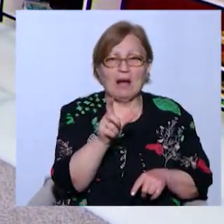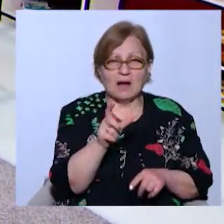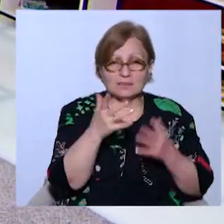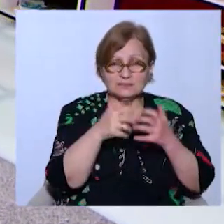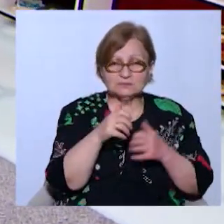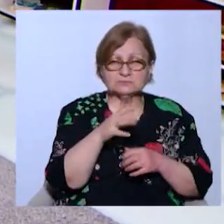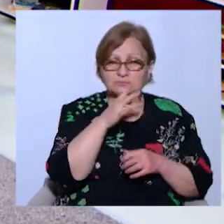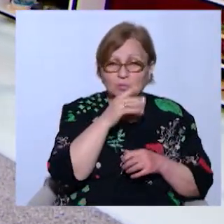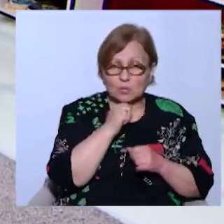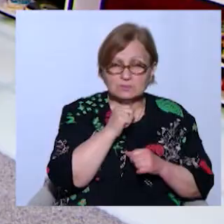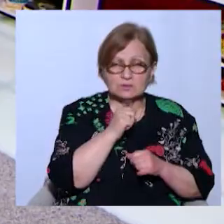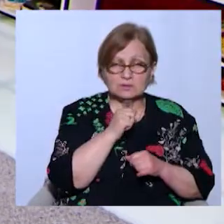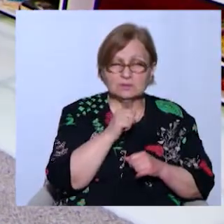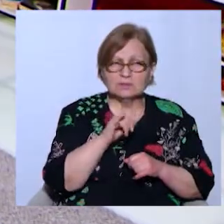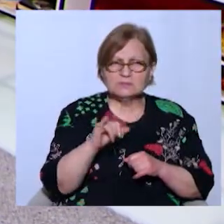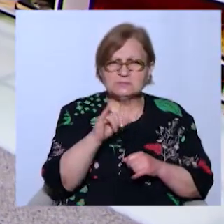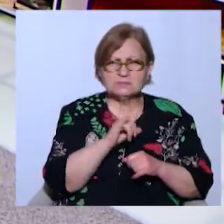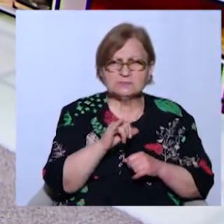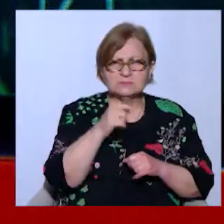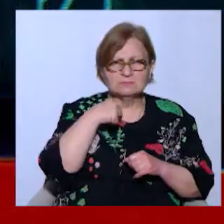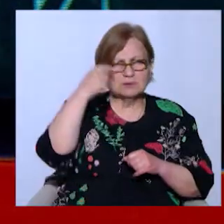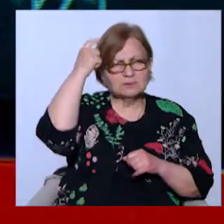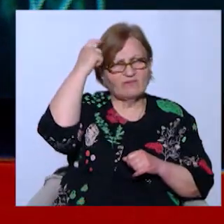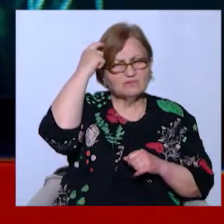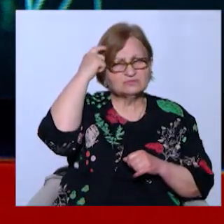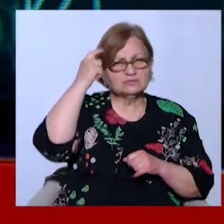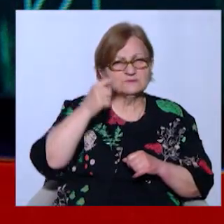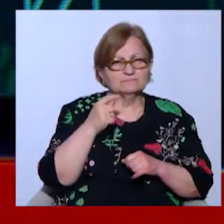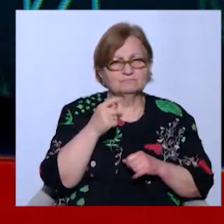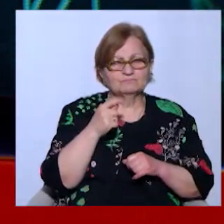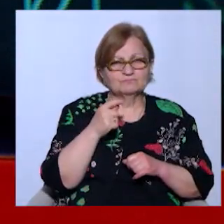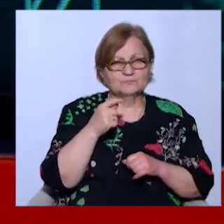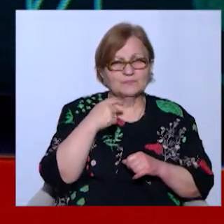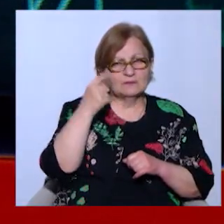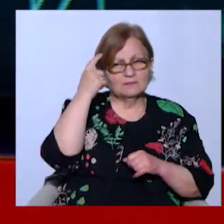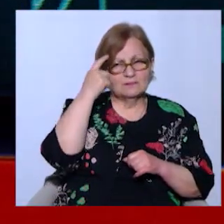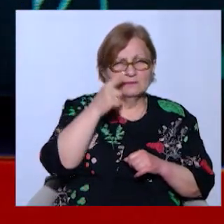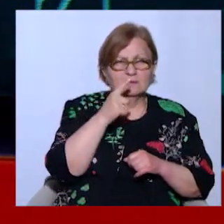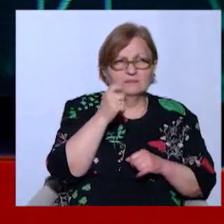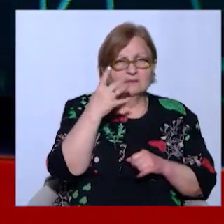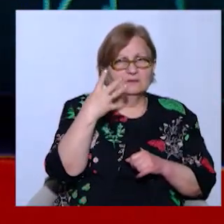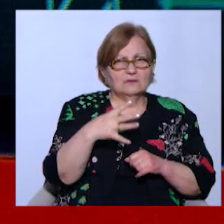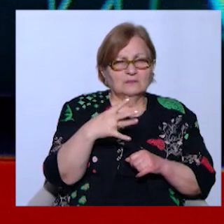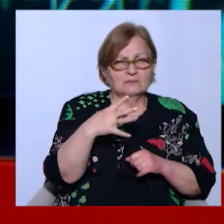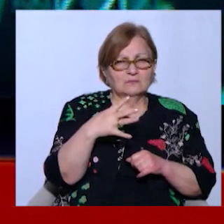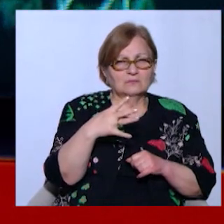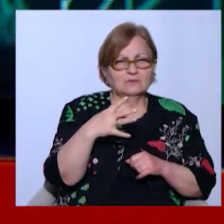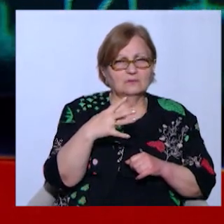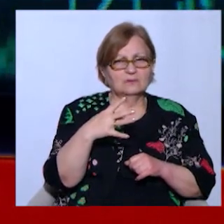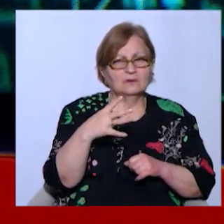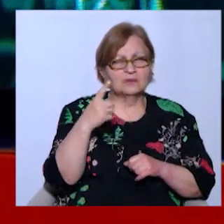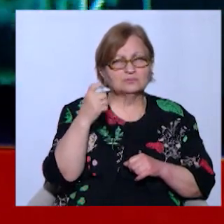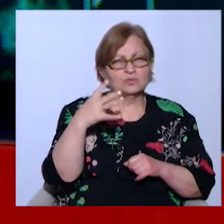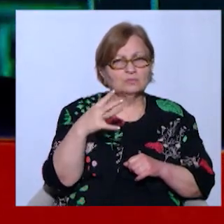ტესტის ამოხსნის დროს. სადღაც უკვე გონებაში ეს უკვე რაღაც მონიშნულიცა მაქვს 140.